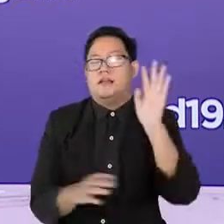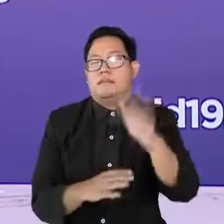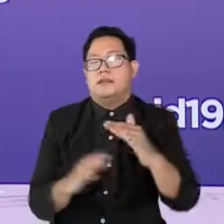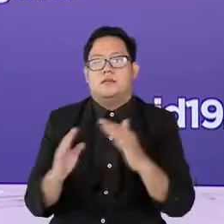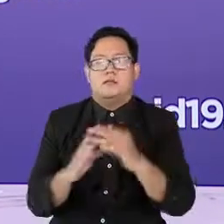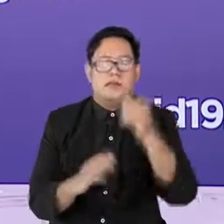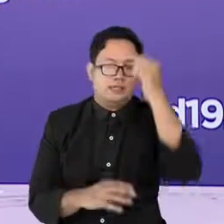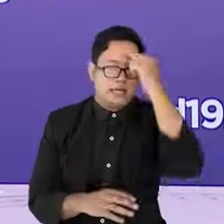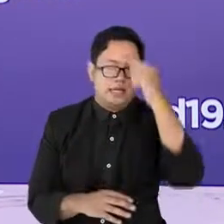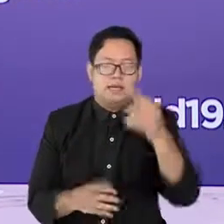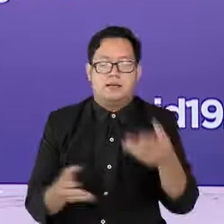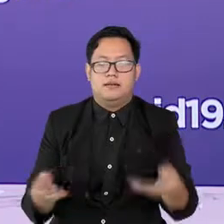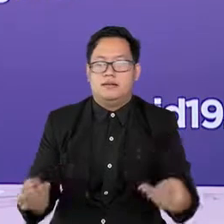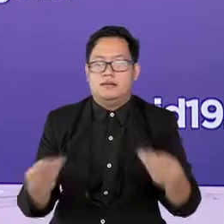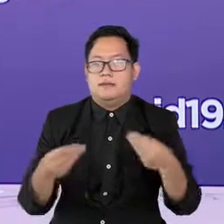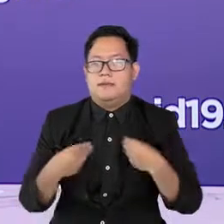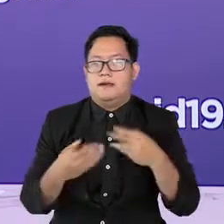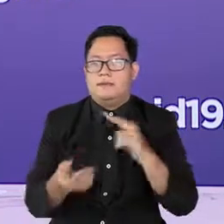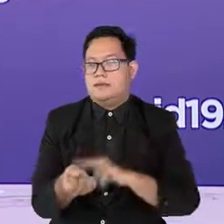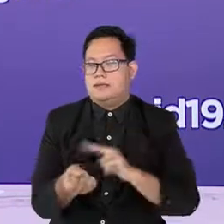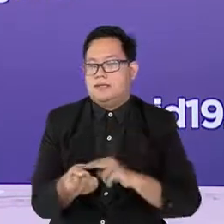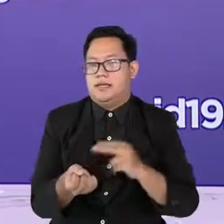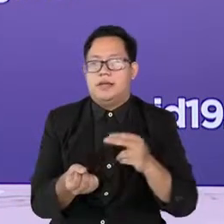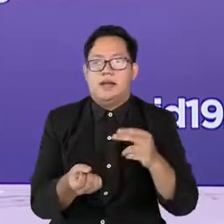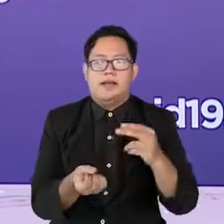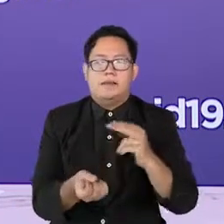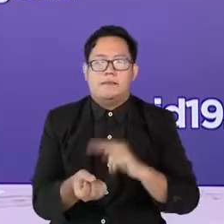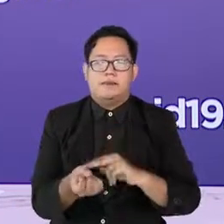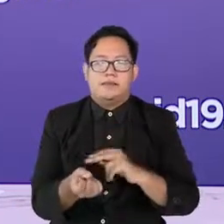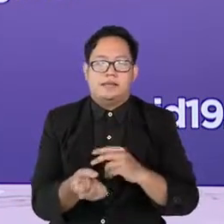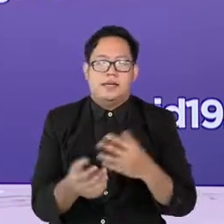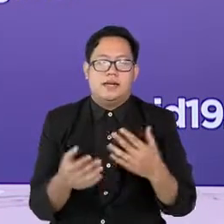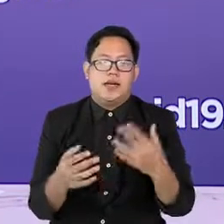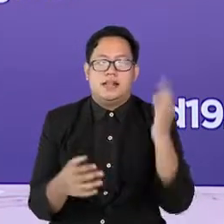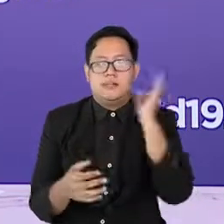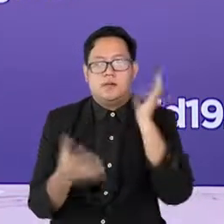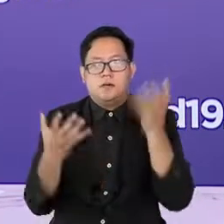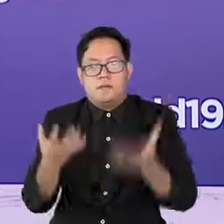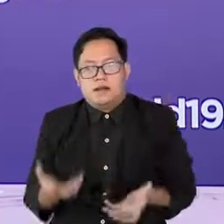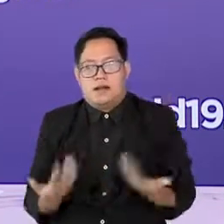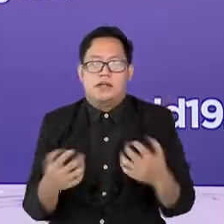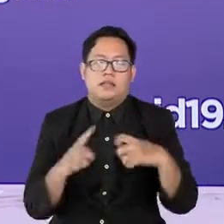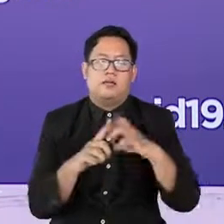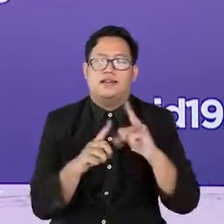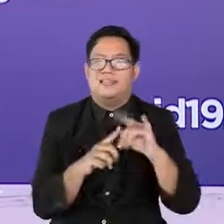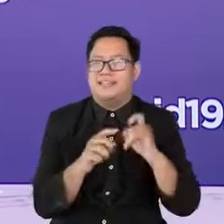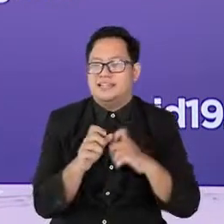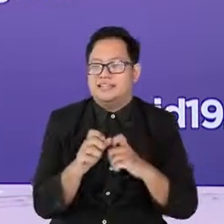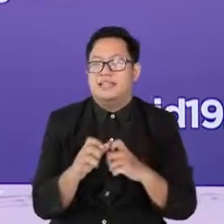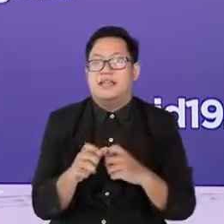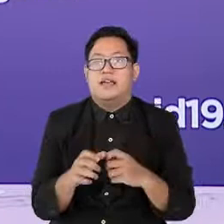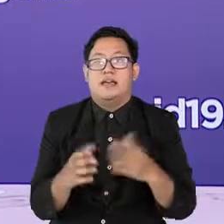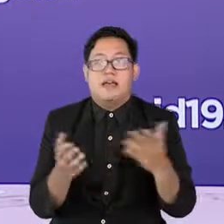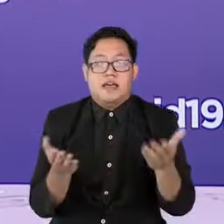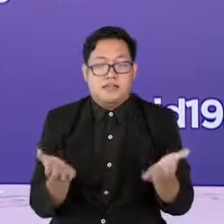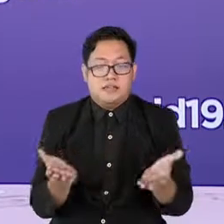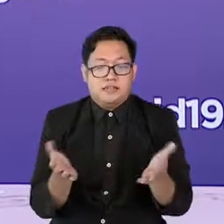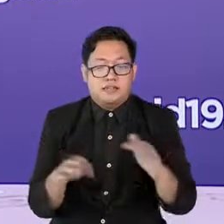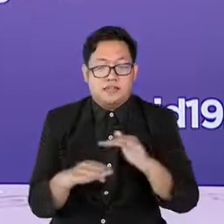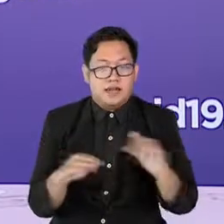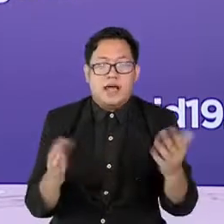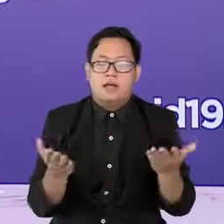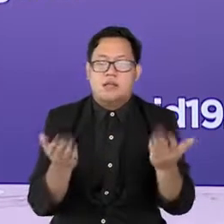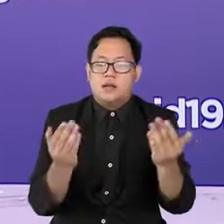pasien dengan kasus berat sampai kritis saja dan pasien dengan kasus lainnya dapat dioptimalkan pelayanannya di fasilitas